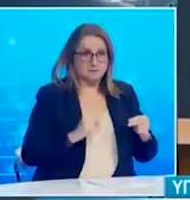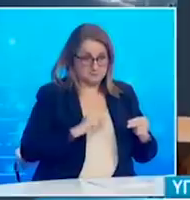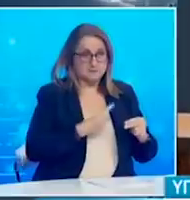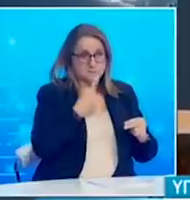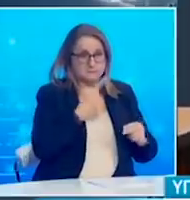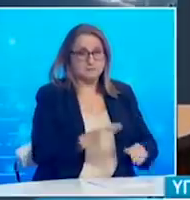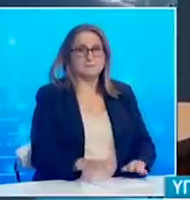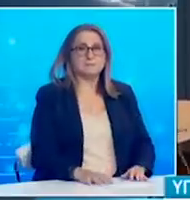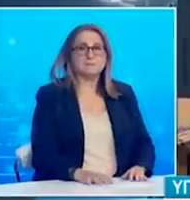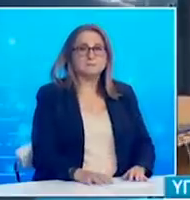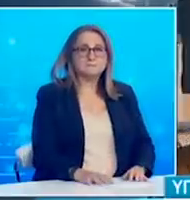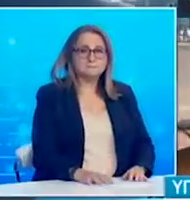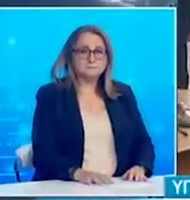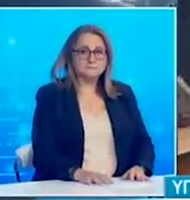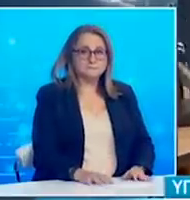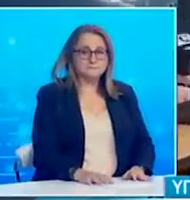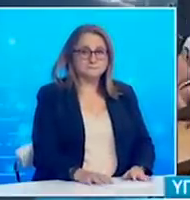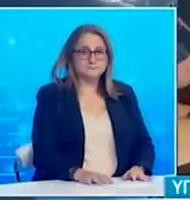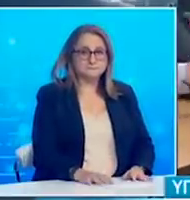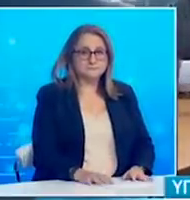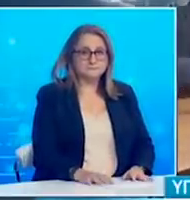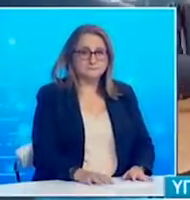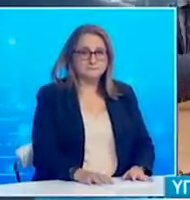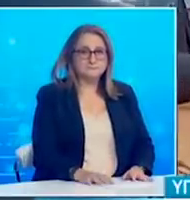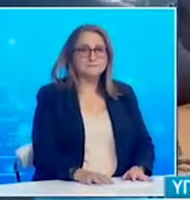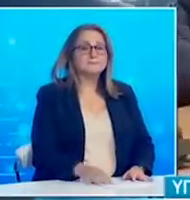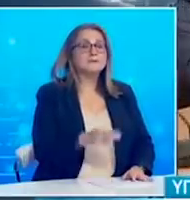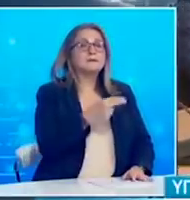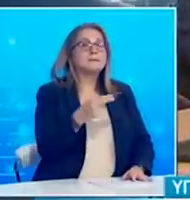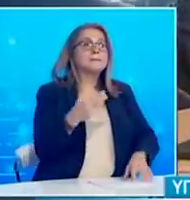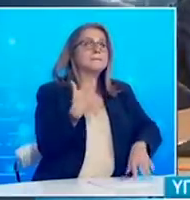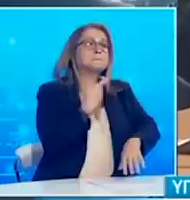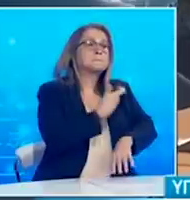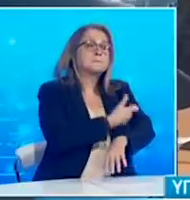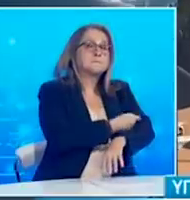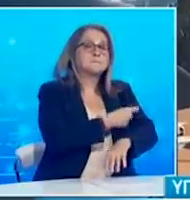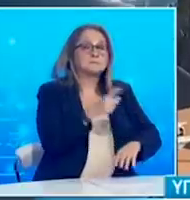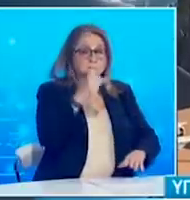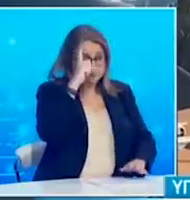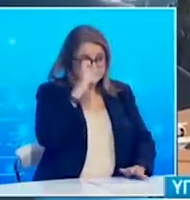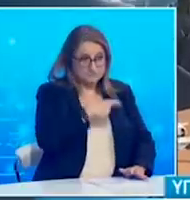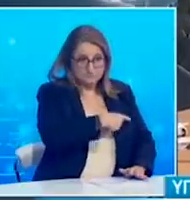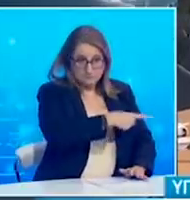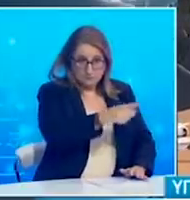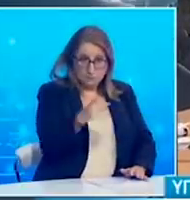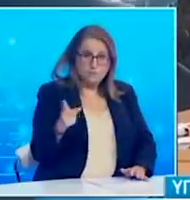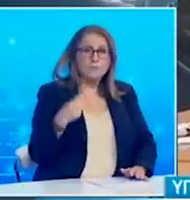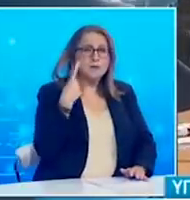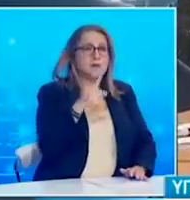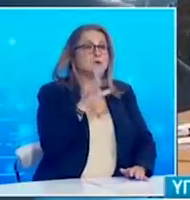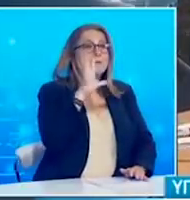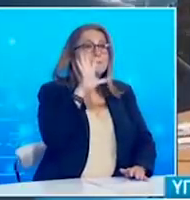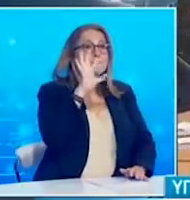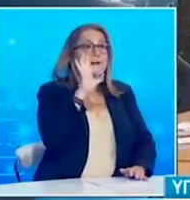Τα αποθέματα είναι αρκετά. Σε ό,τι αφορά το εμβόλιο, γνωρίζετε όλοι ότι περισσότερα από 150